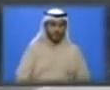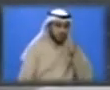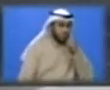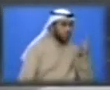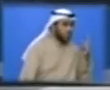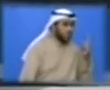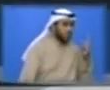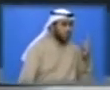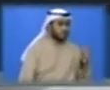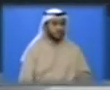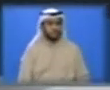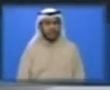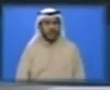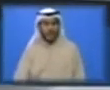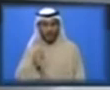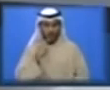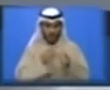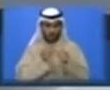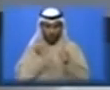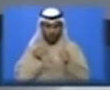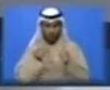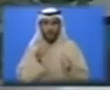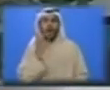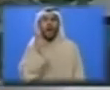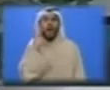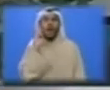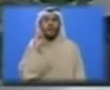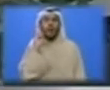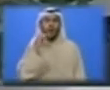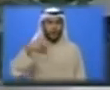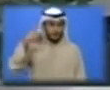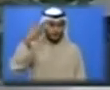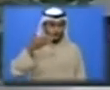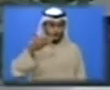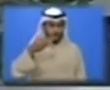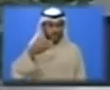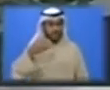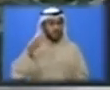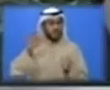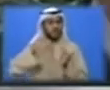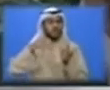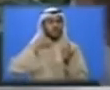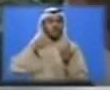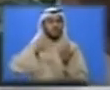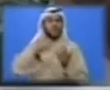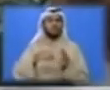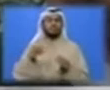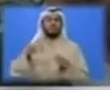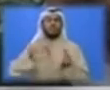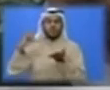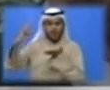قلت، الطائرة الثانية بإذن الله بعد 4 أيام، وستستمر يعني عملية الاستلامات لهذه الطائرات،